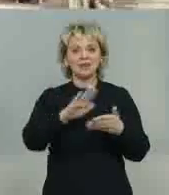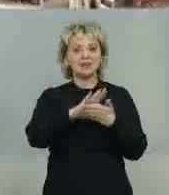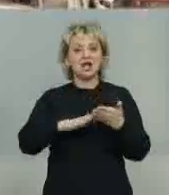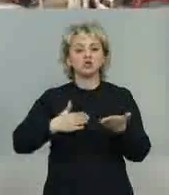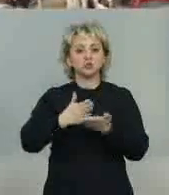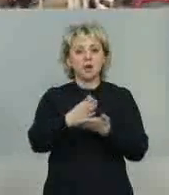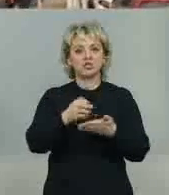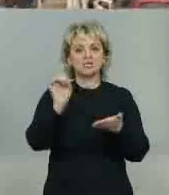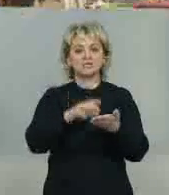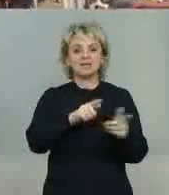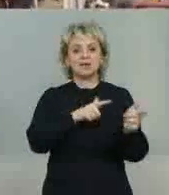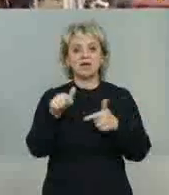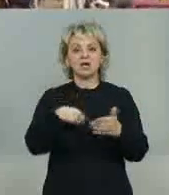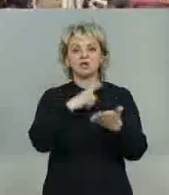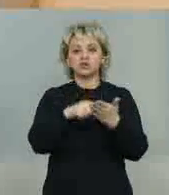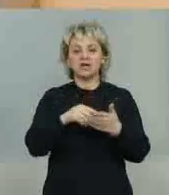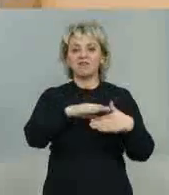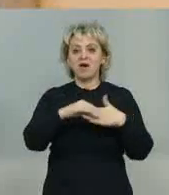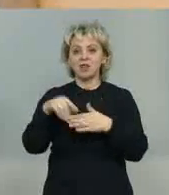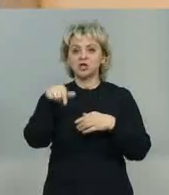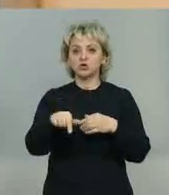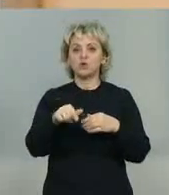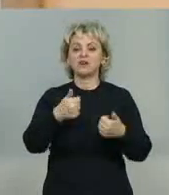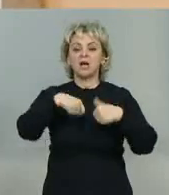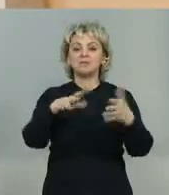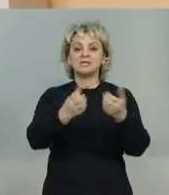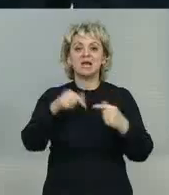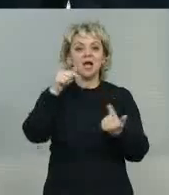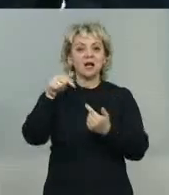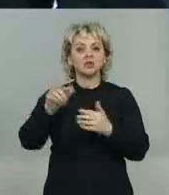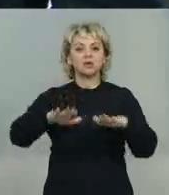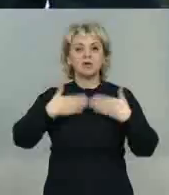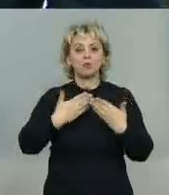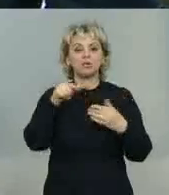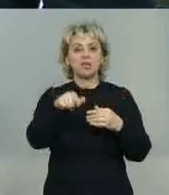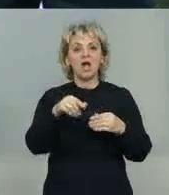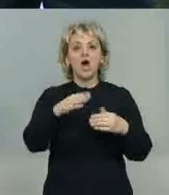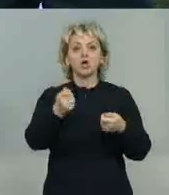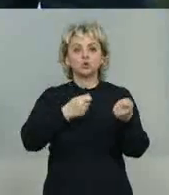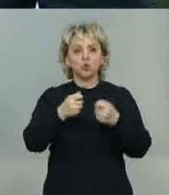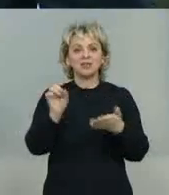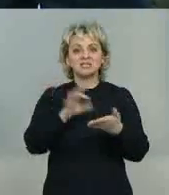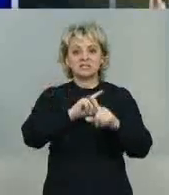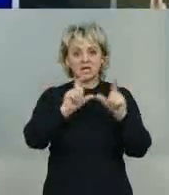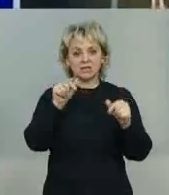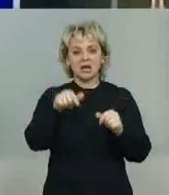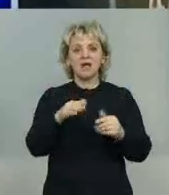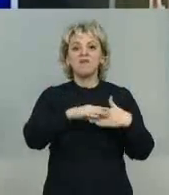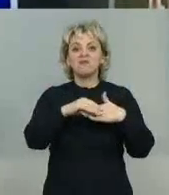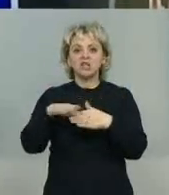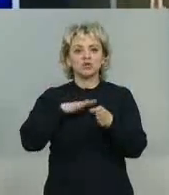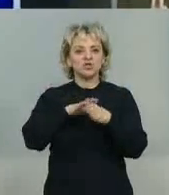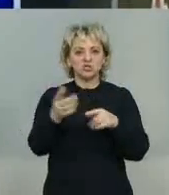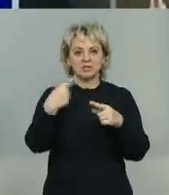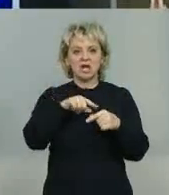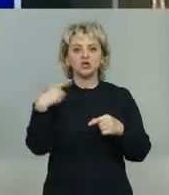по маршруту в Центре подготовки городских волонтеров комиссия получила конкретное предложение от руководителя центра. Волонтерство в целом –